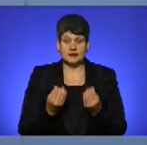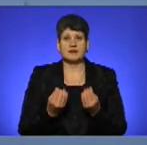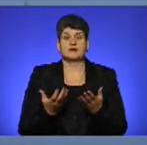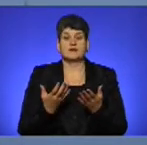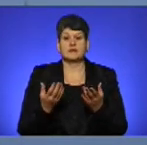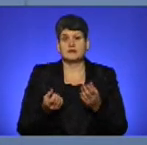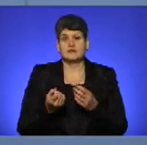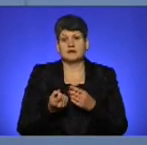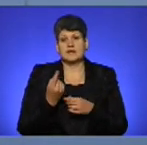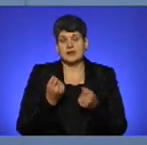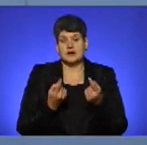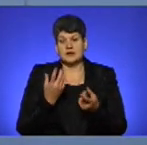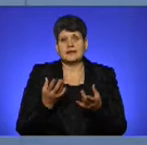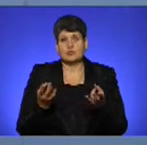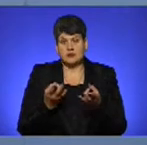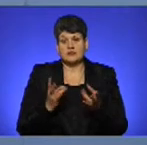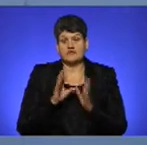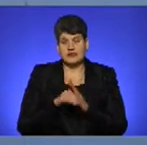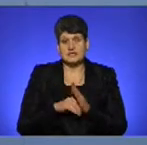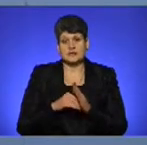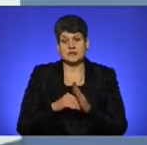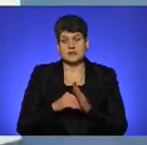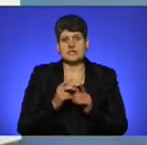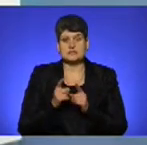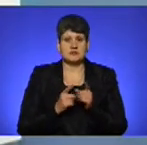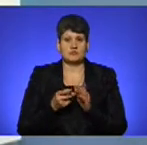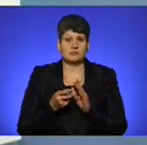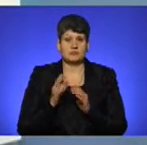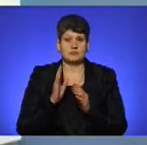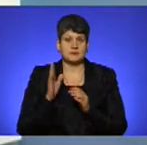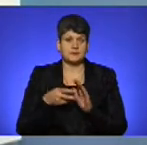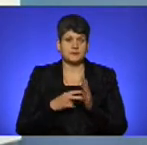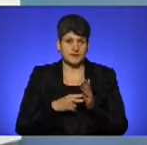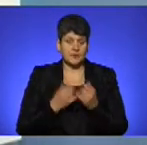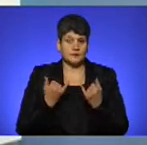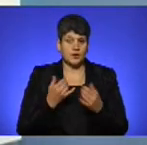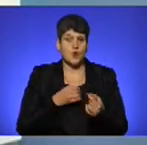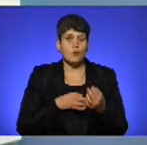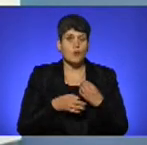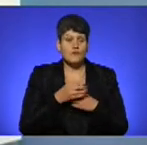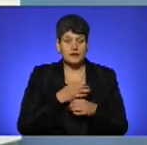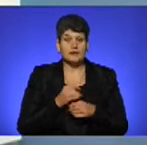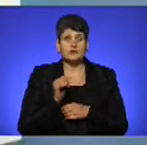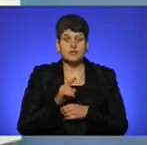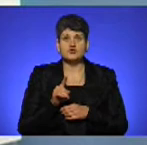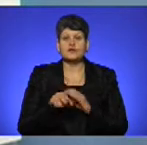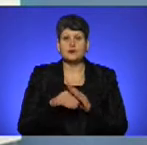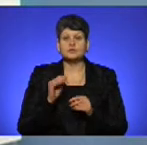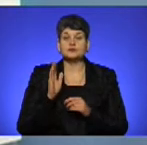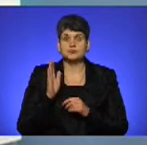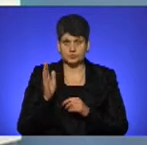необхідність внесення чергових змін до перспективного плану. Ну, власне, ми обговорили про те, що вибори відбудуться, але перейдемо